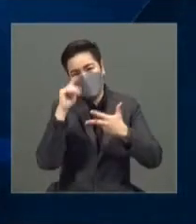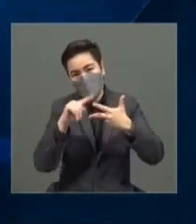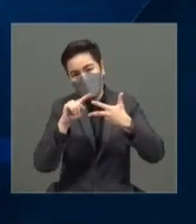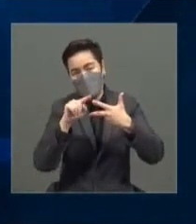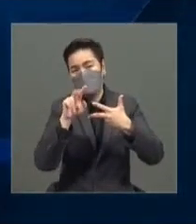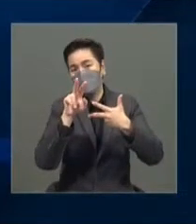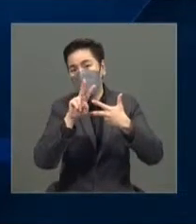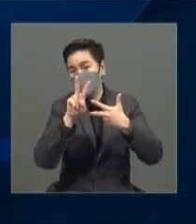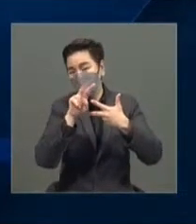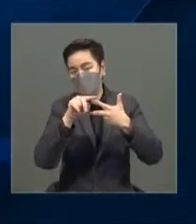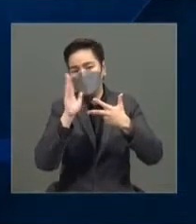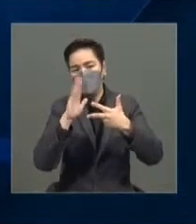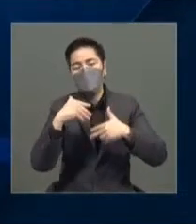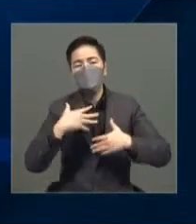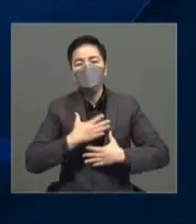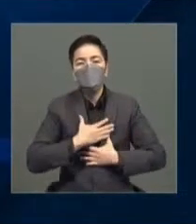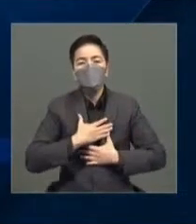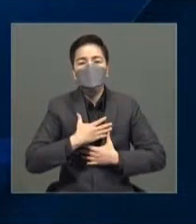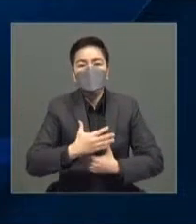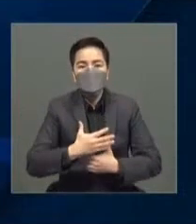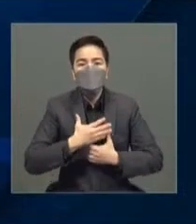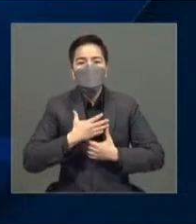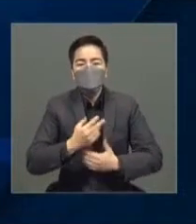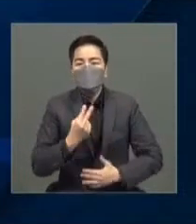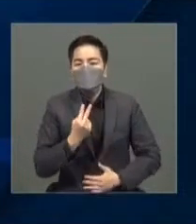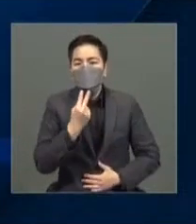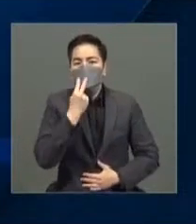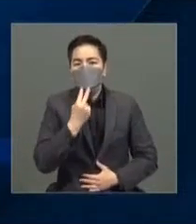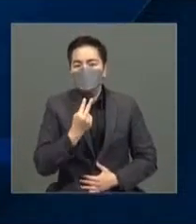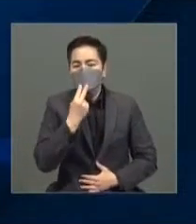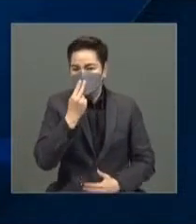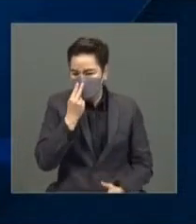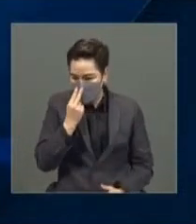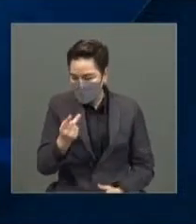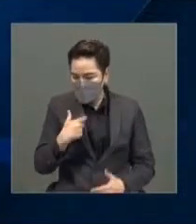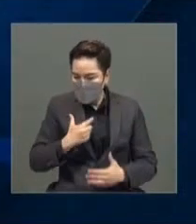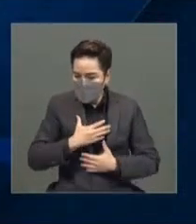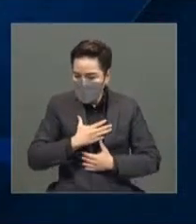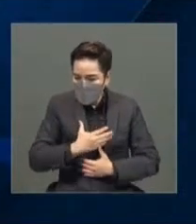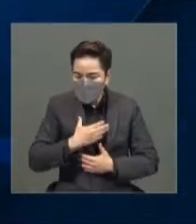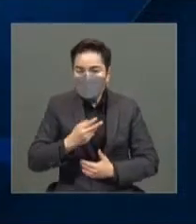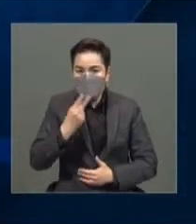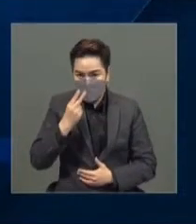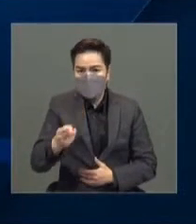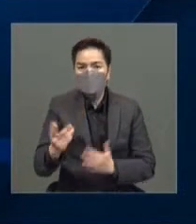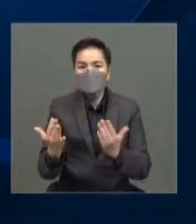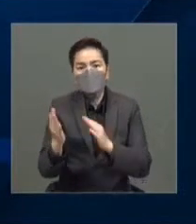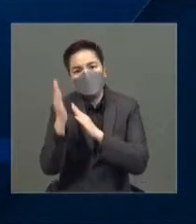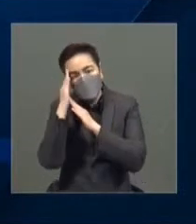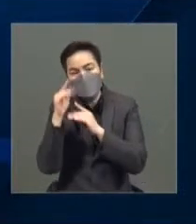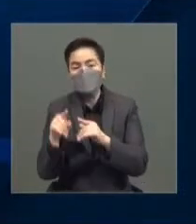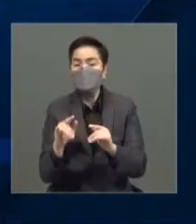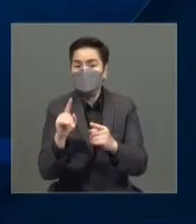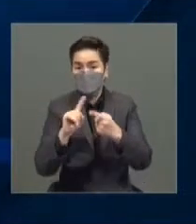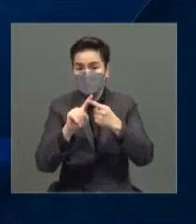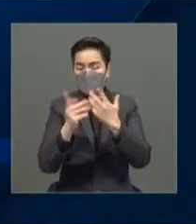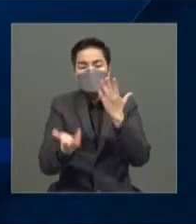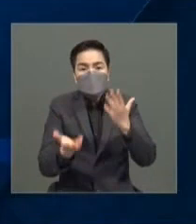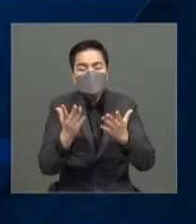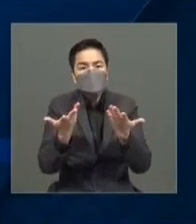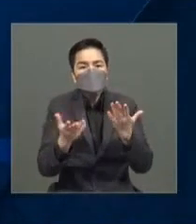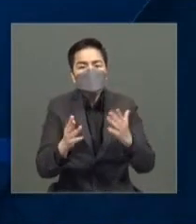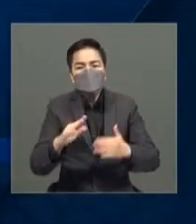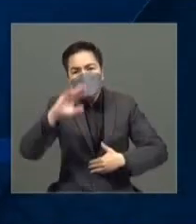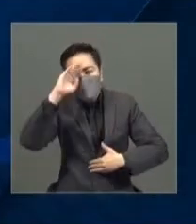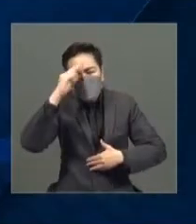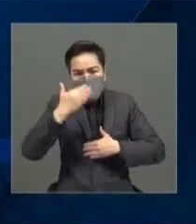ที่มีอาการเหนื่อยหอบหรือมีอาการระบบทางเดินหายใจให้เห็นแล้วหรือ ออีกส่วนหนึ่งยังไม่มีอาการแต่ท่าน